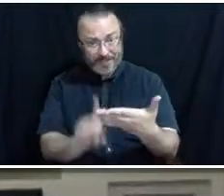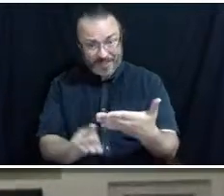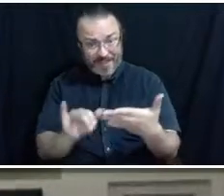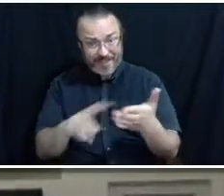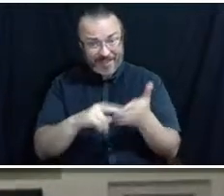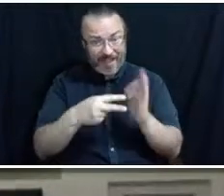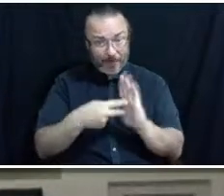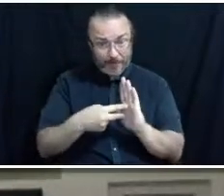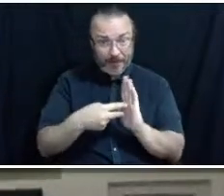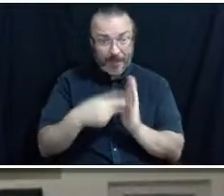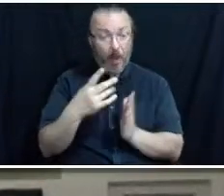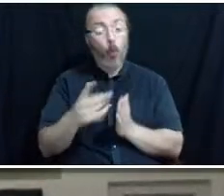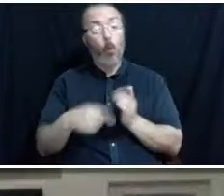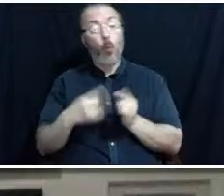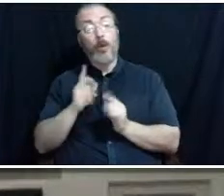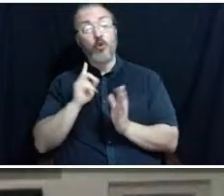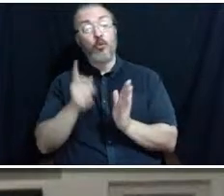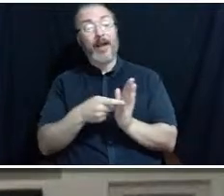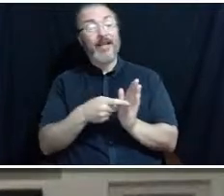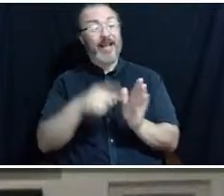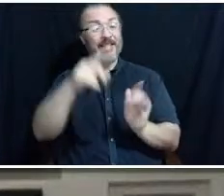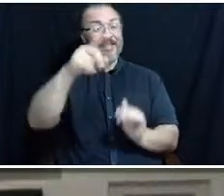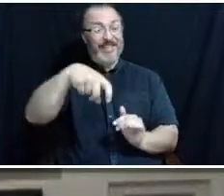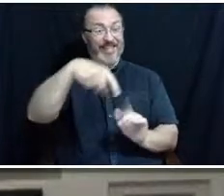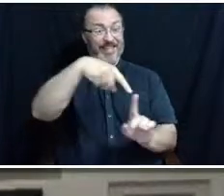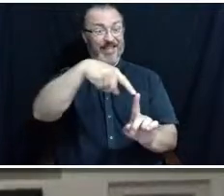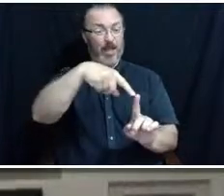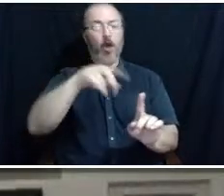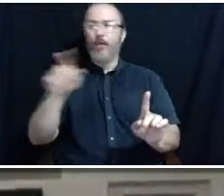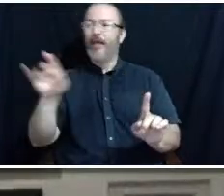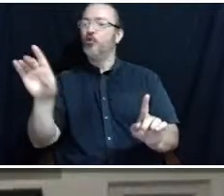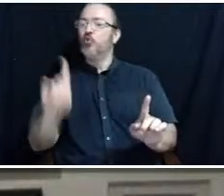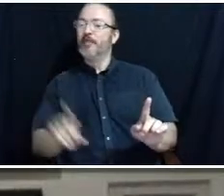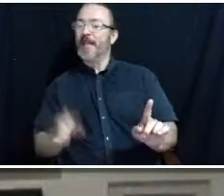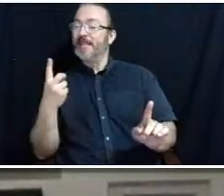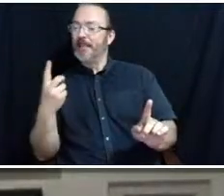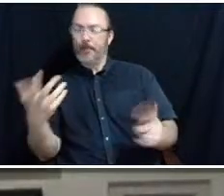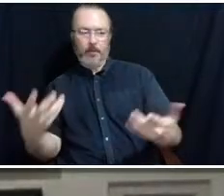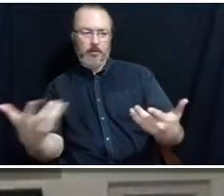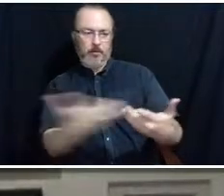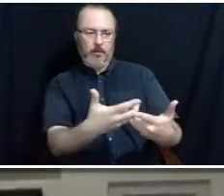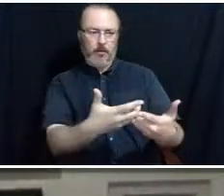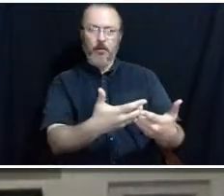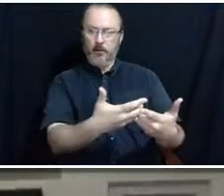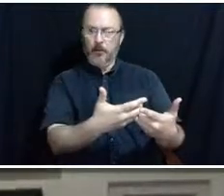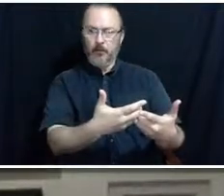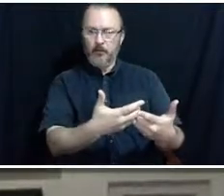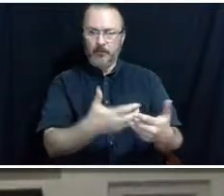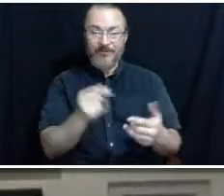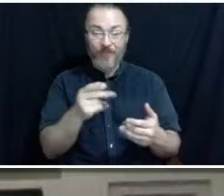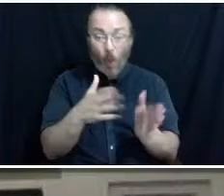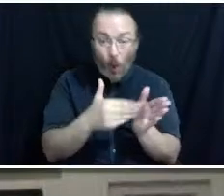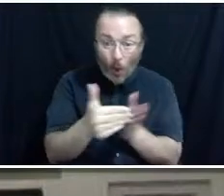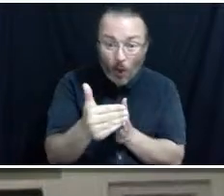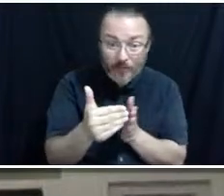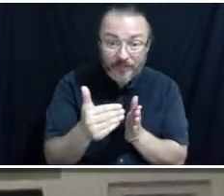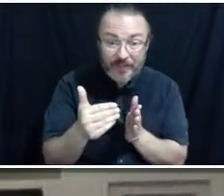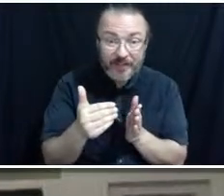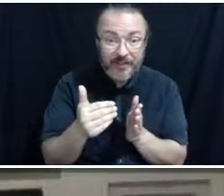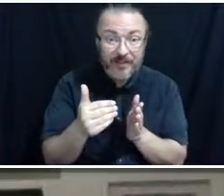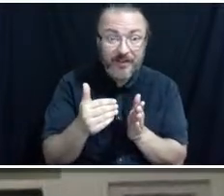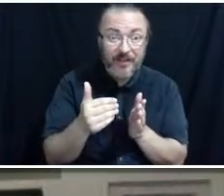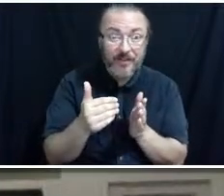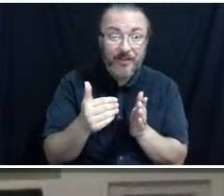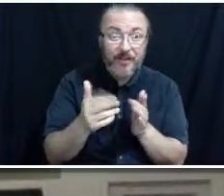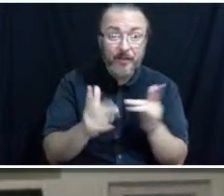signifie que lorsqu'on repère un besoin, il faut mettre en place une conception universelle pour s'adapter aux besoins des enfants. Et